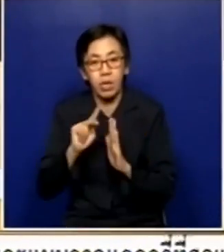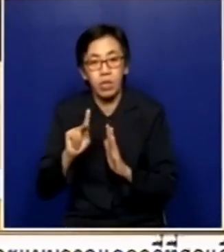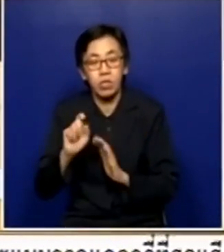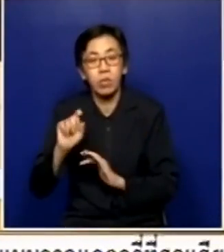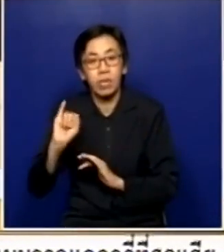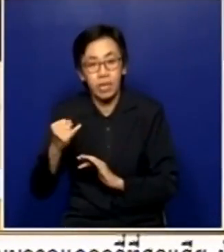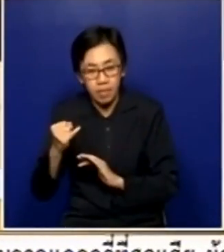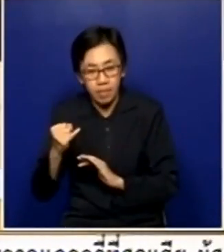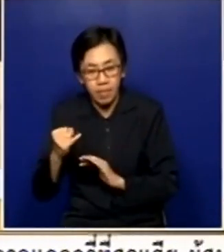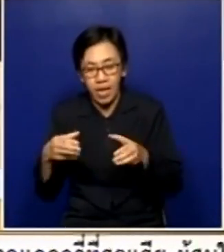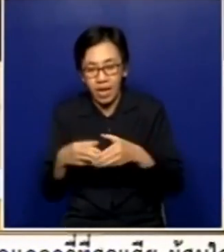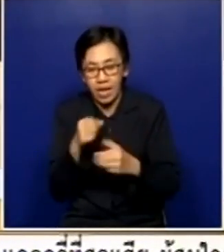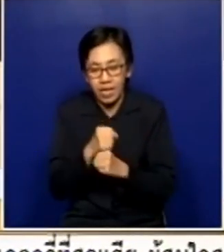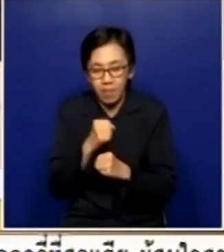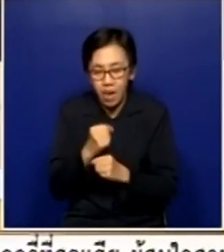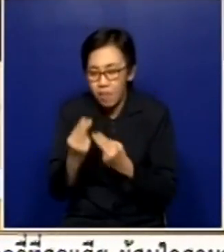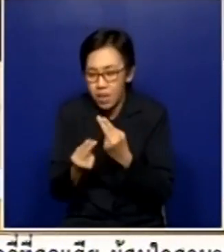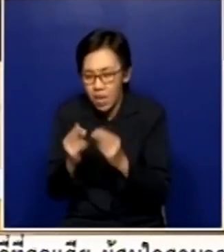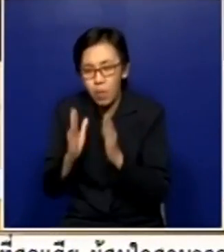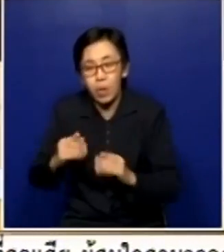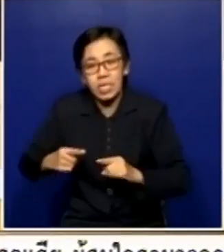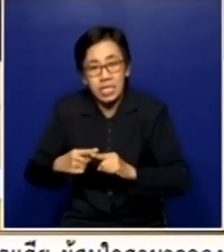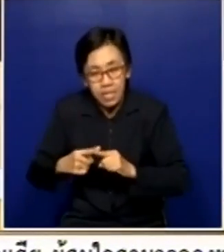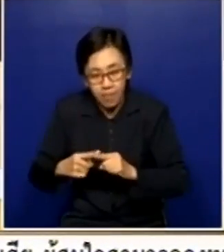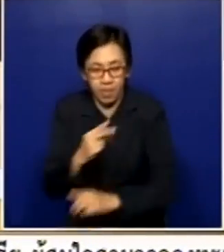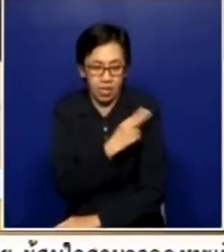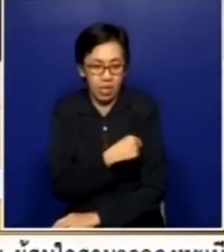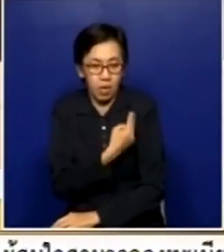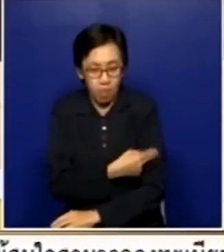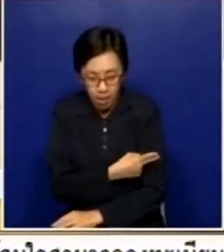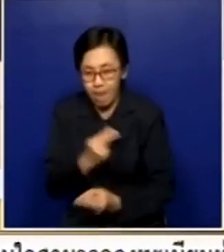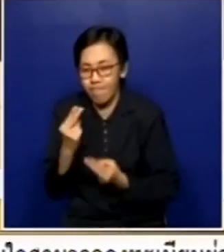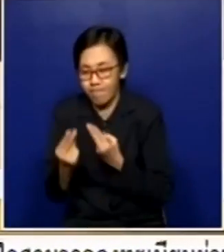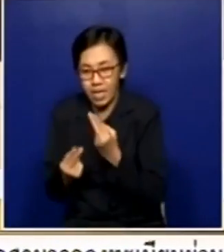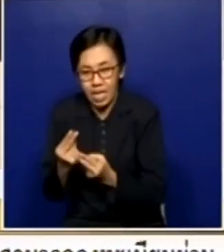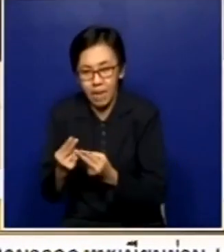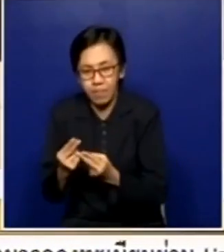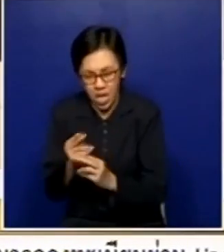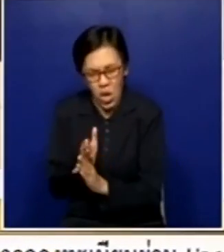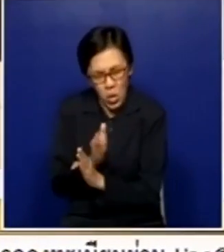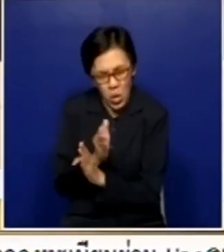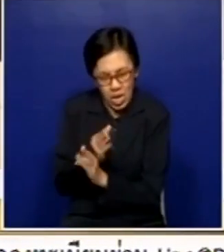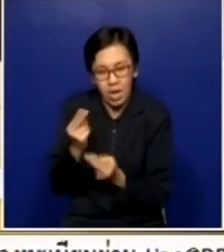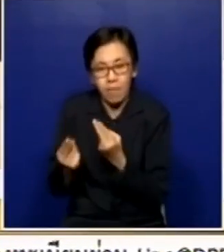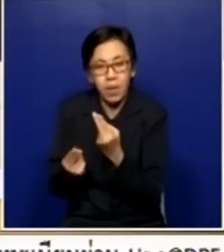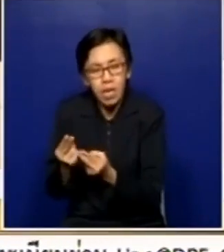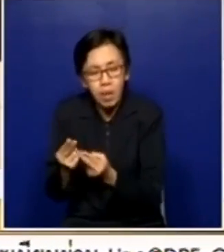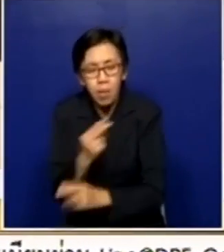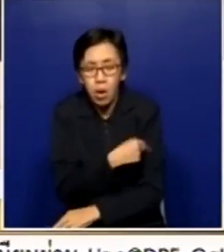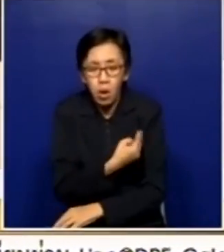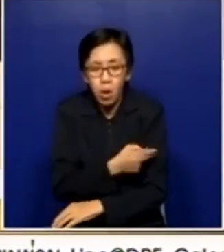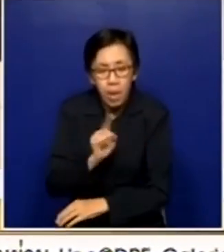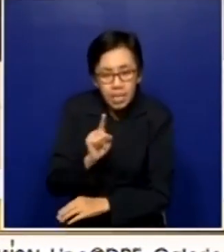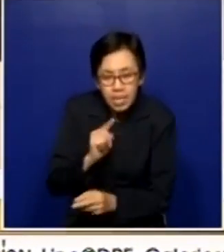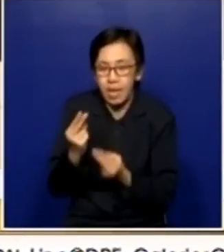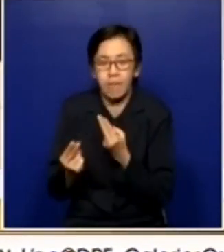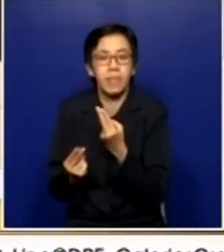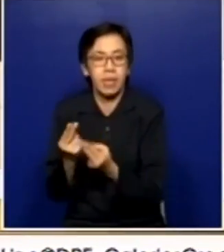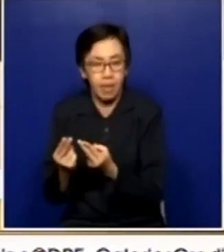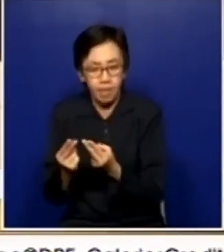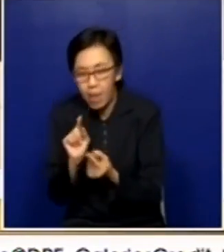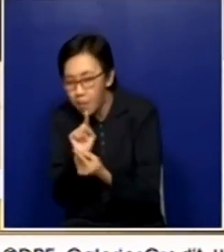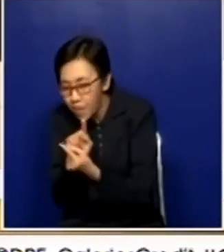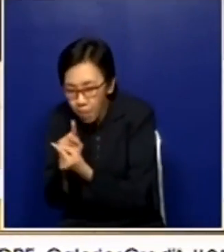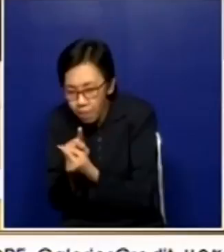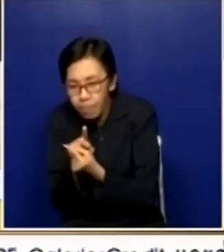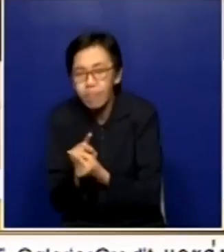คนเจ็บคนบาดเจ็บที่โรงพยาบาลนะครับไปเมื่อสักครู่ให้กับว่าจูบลงมาไหนไปเยี่ยมด้วยก็